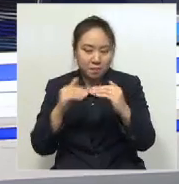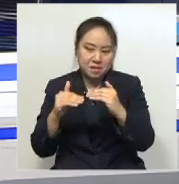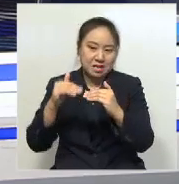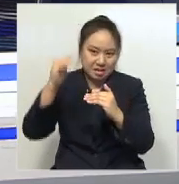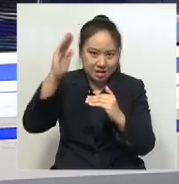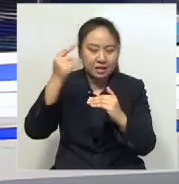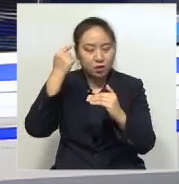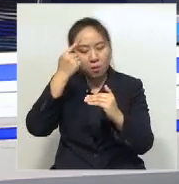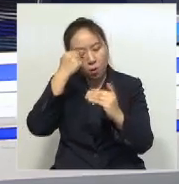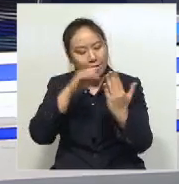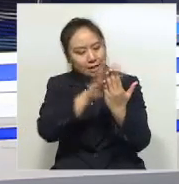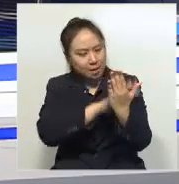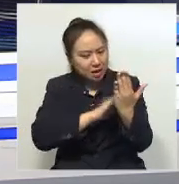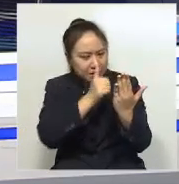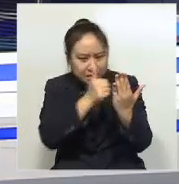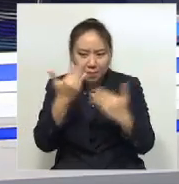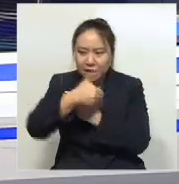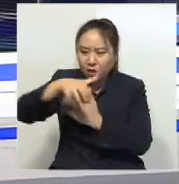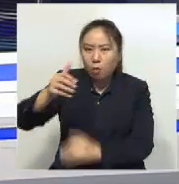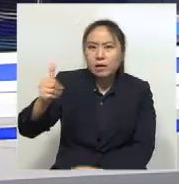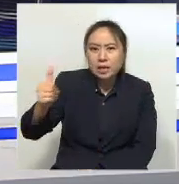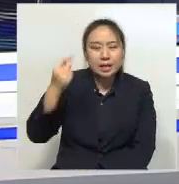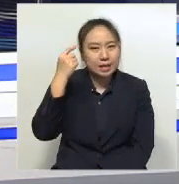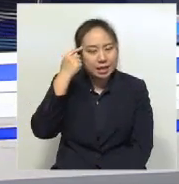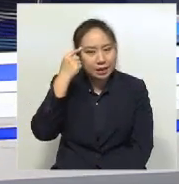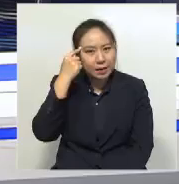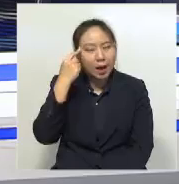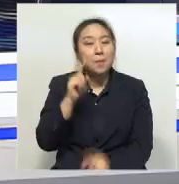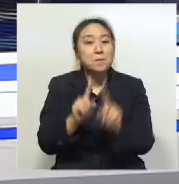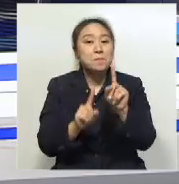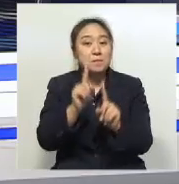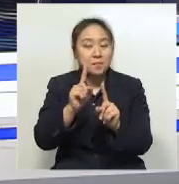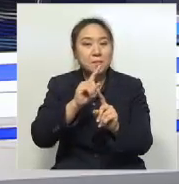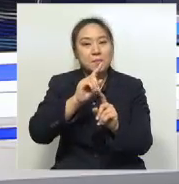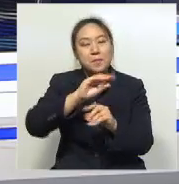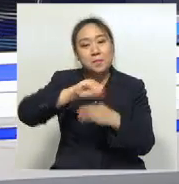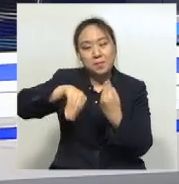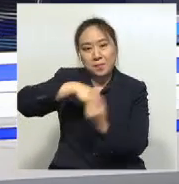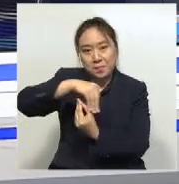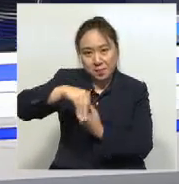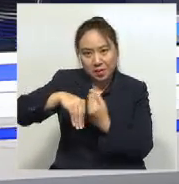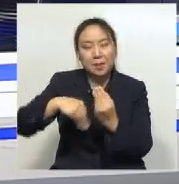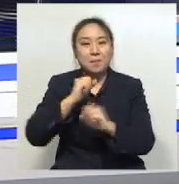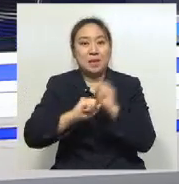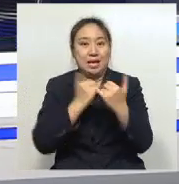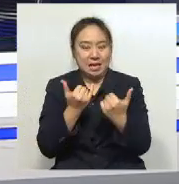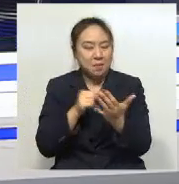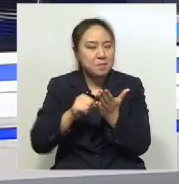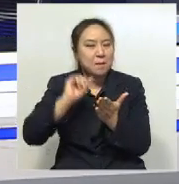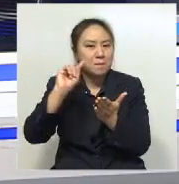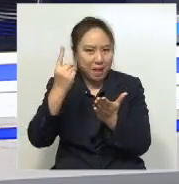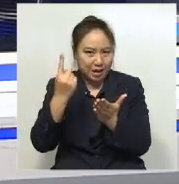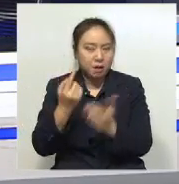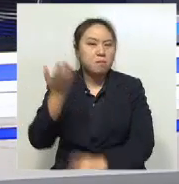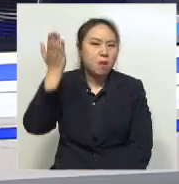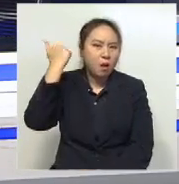ยทั้งภายในและภายนอกประเทศโดยได้มีการปรับประมาณการเศรษฐกิจปีนี้ใหม่นะคะเป็นร้อยละ 4.6 จ